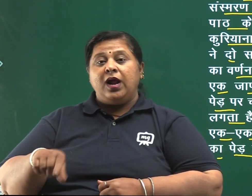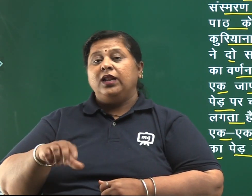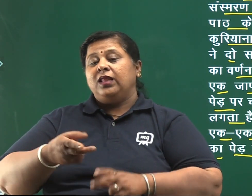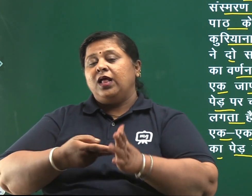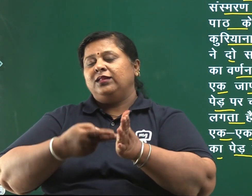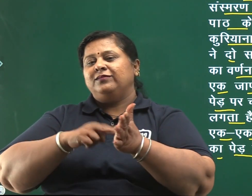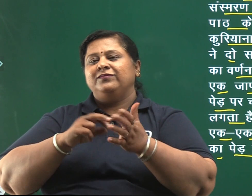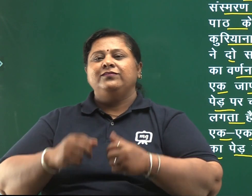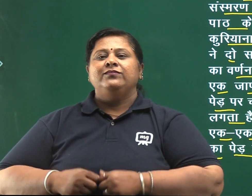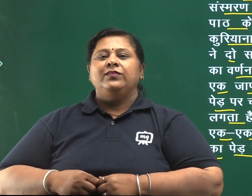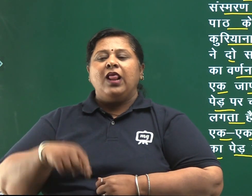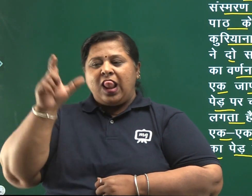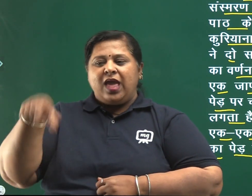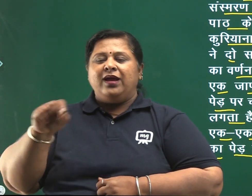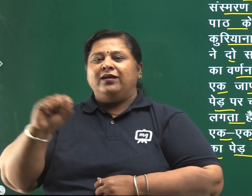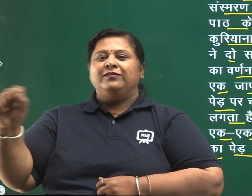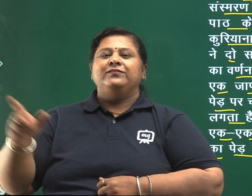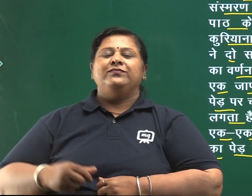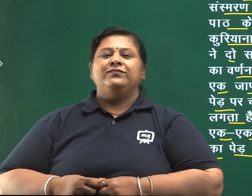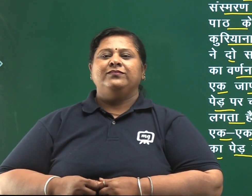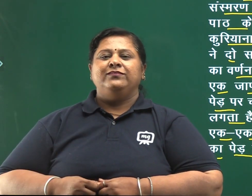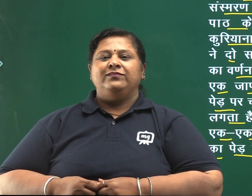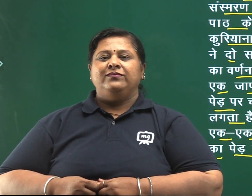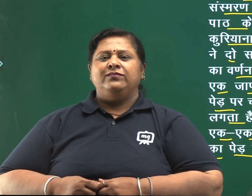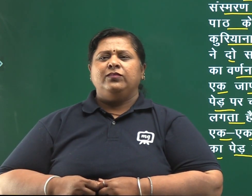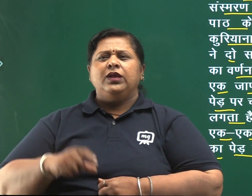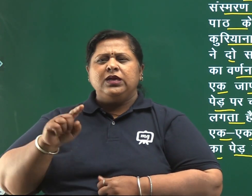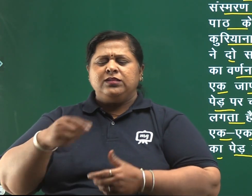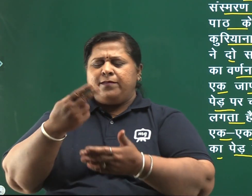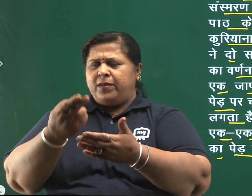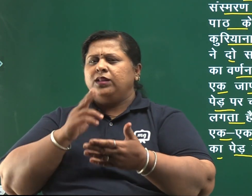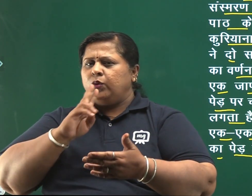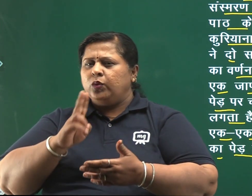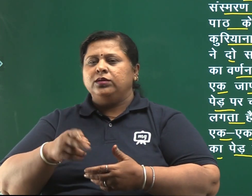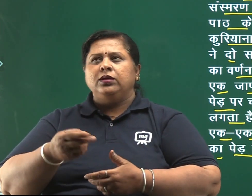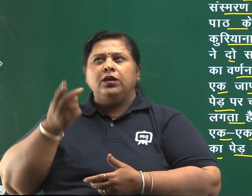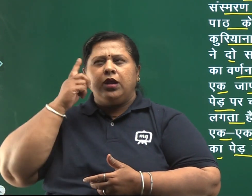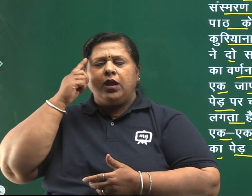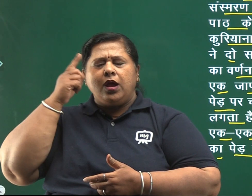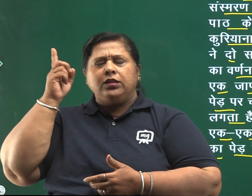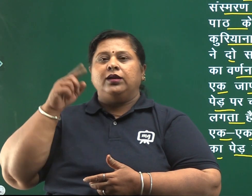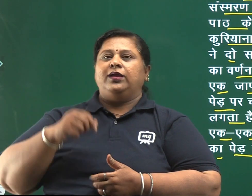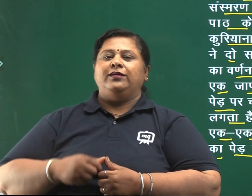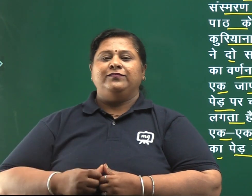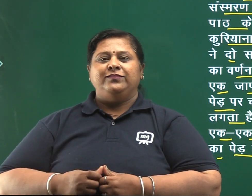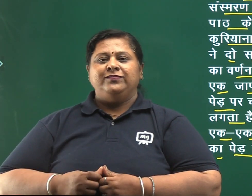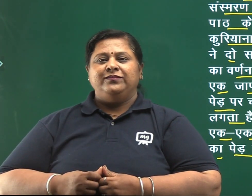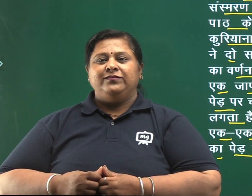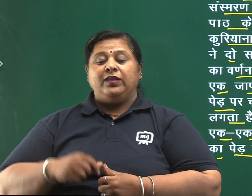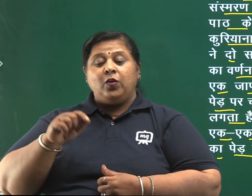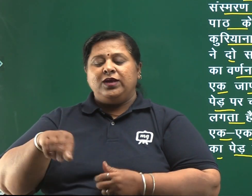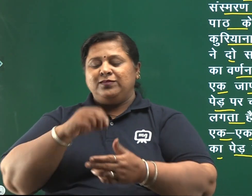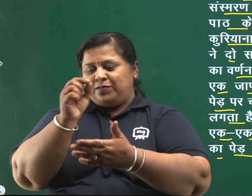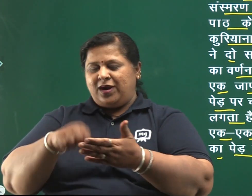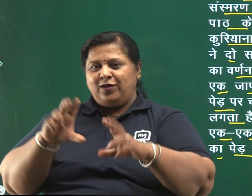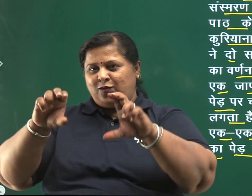अर्थात लेखक किसी बात को याद करके इस